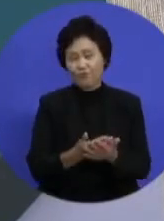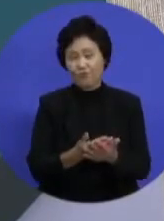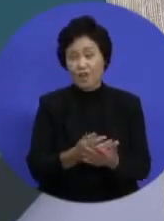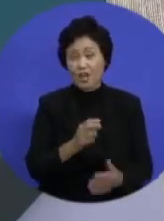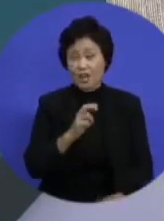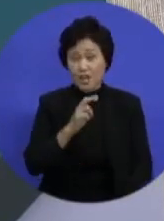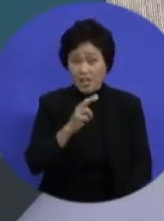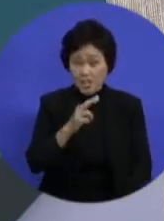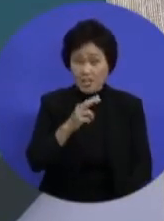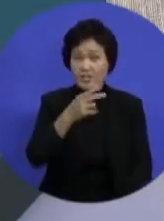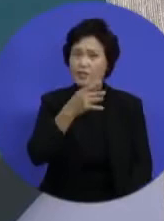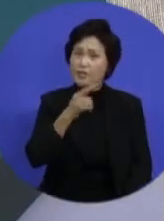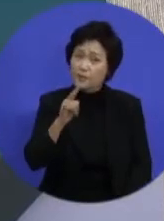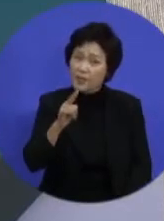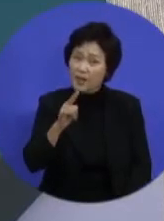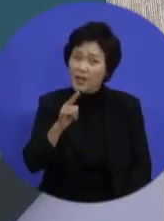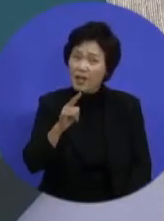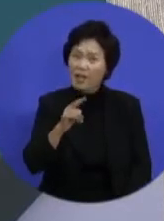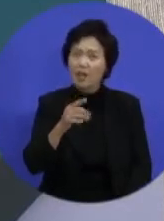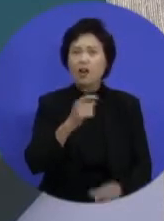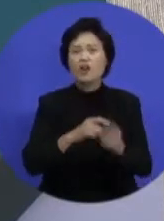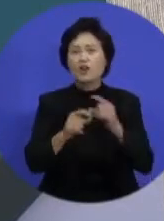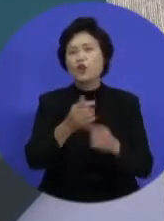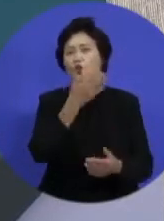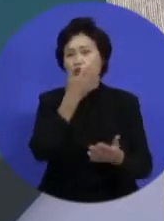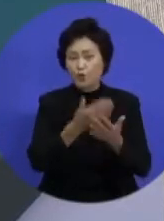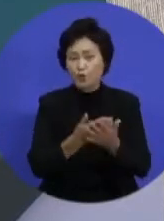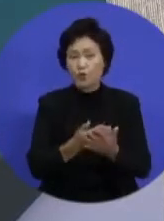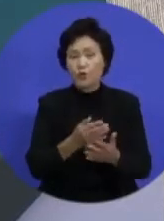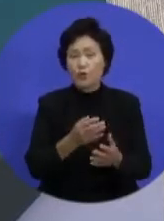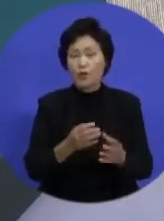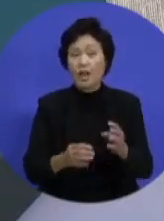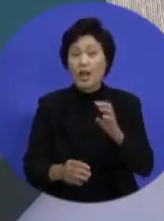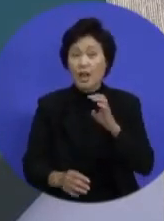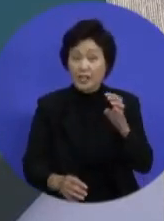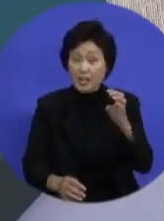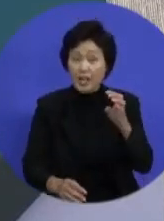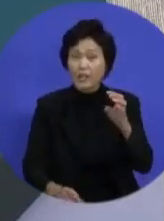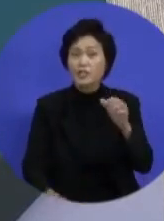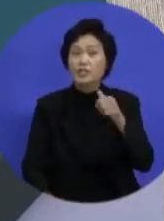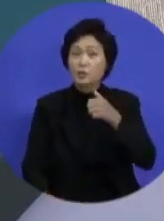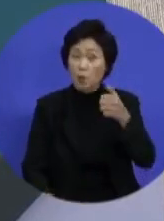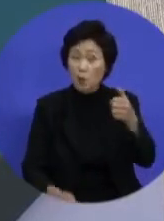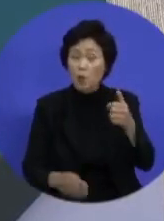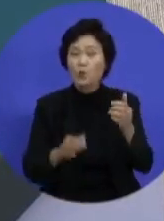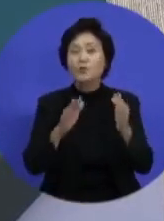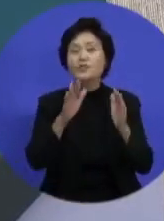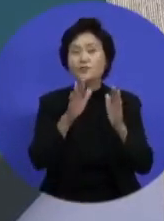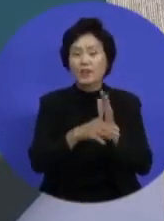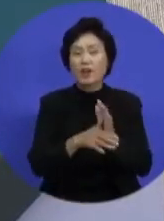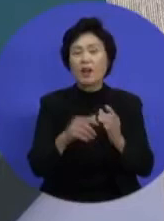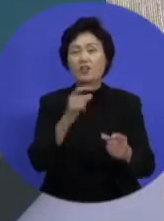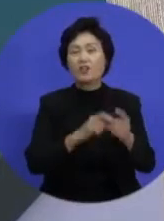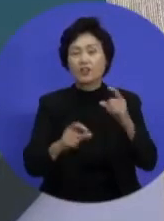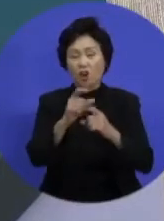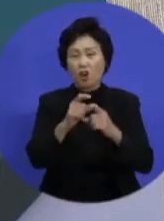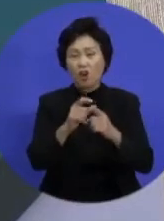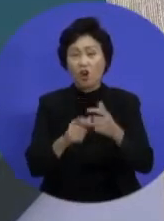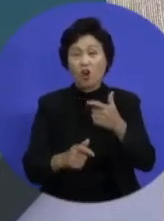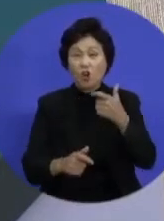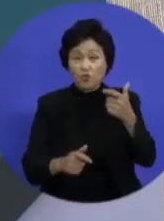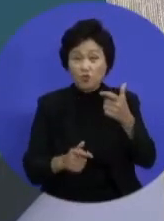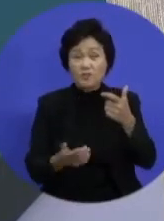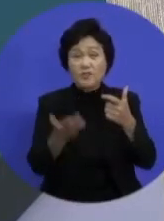예. 그리고 40, 50대는 다시 공부해야 될 시기 60, 70대는 함께 공부해야 될 시기라고 생각합니다. 죽을